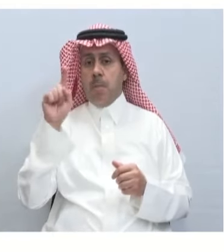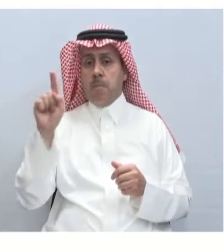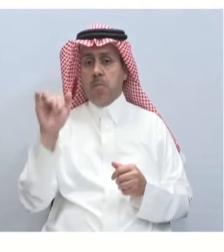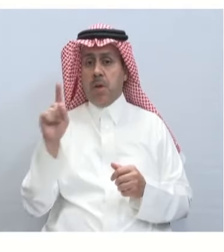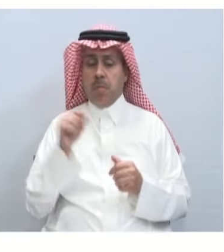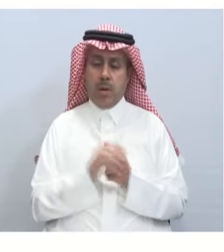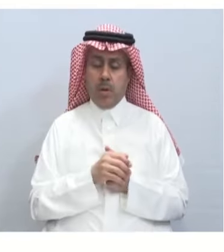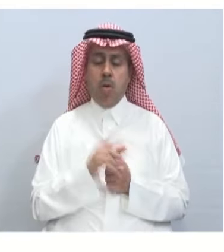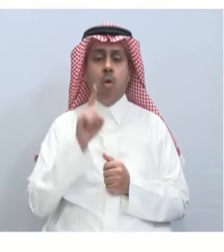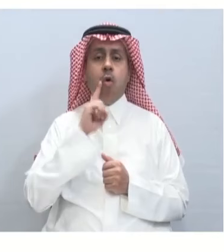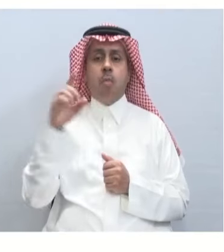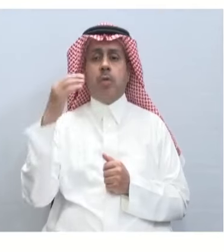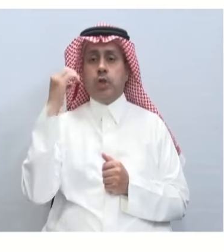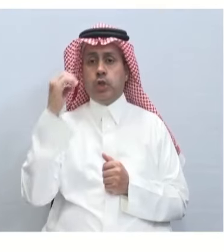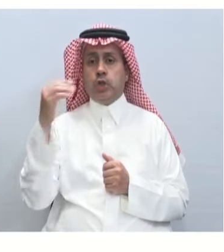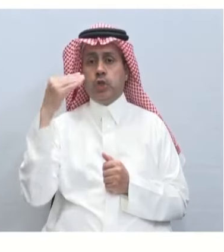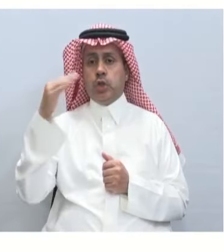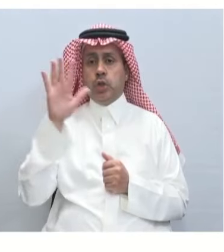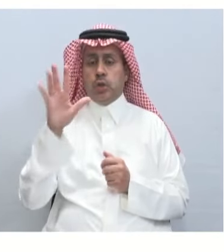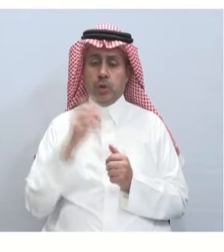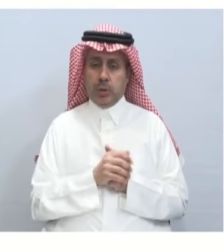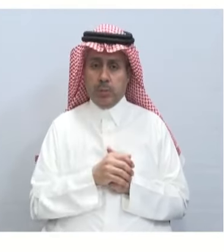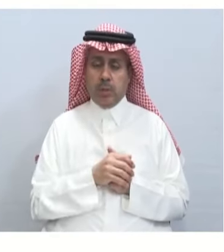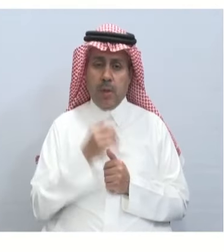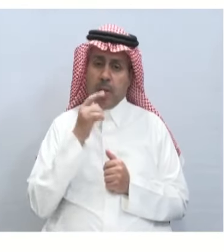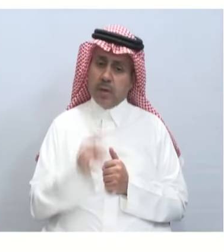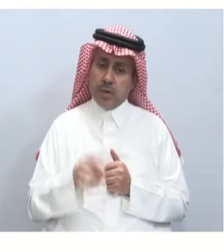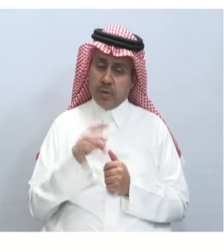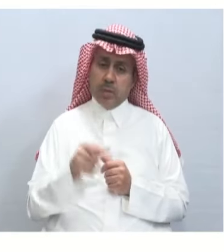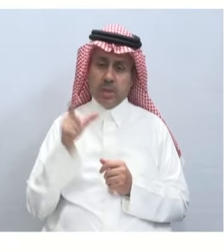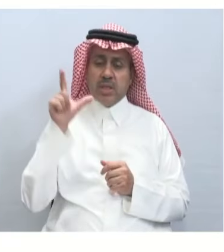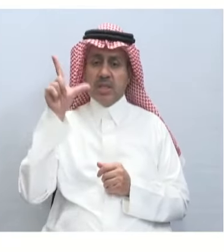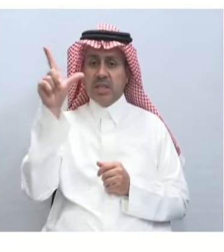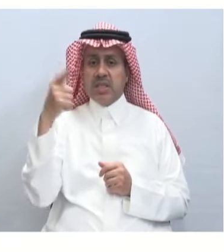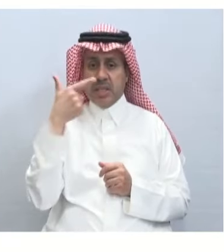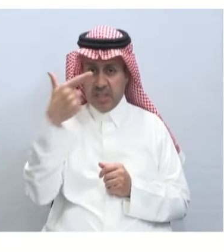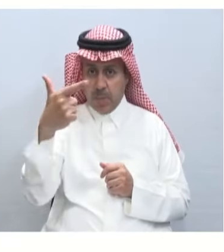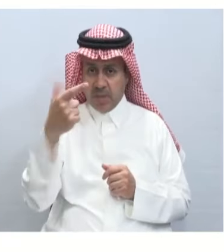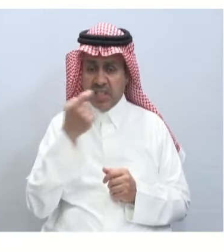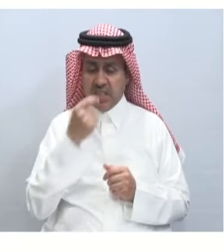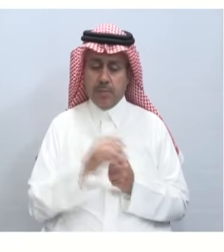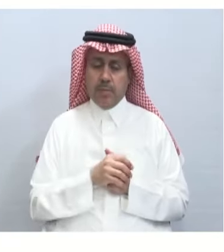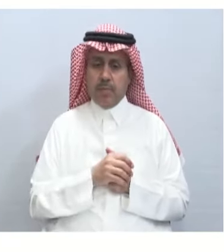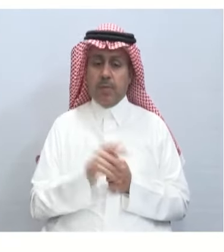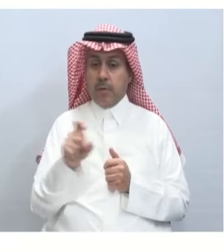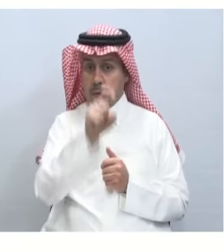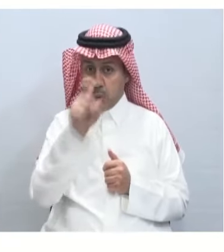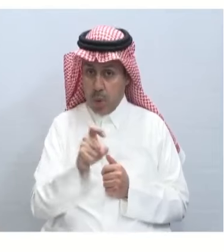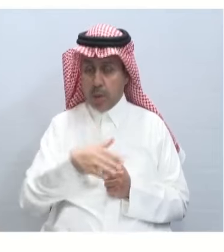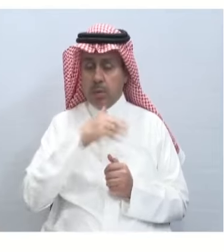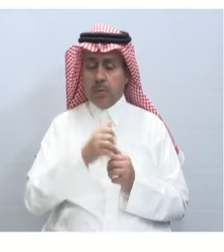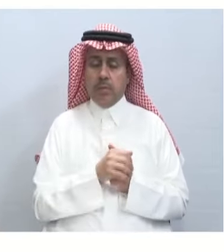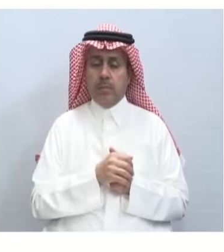عنها استحي سبع سنين فاستفتح الله صلى الله عليه وسلم في ذلك